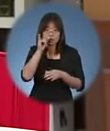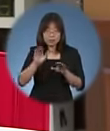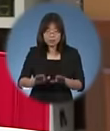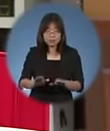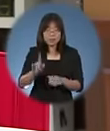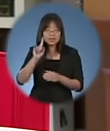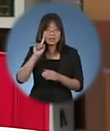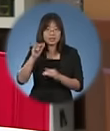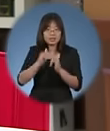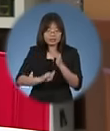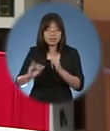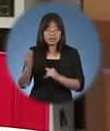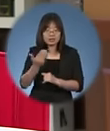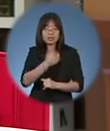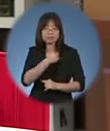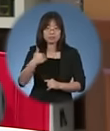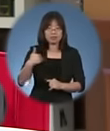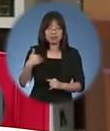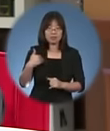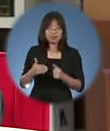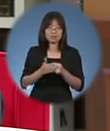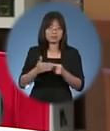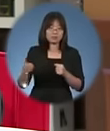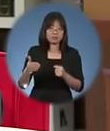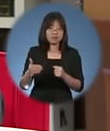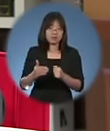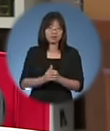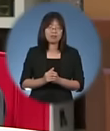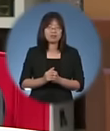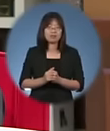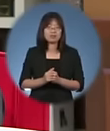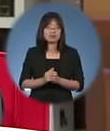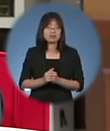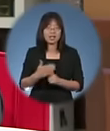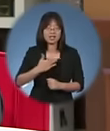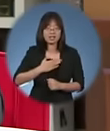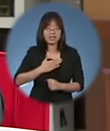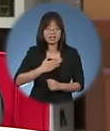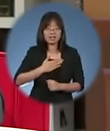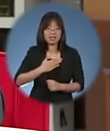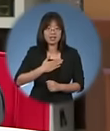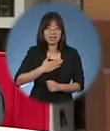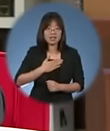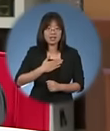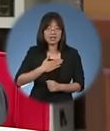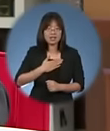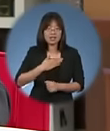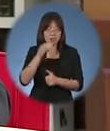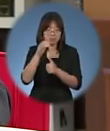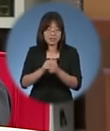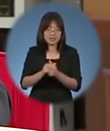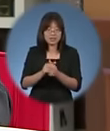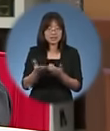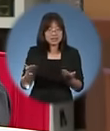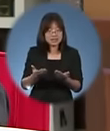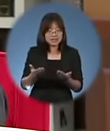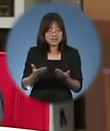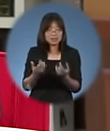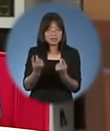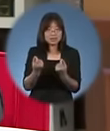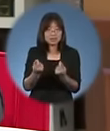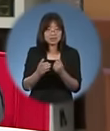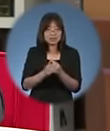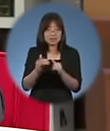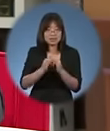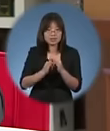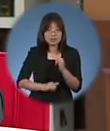바로 내일의 역사가 되는 게 아니냐. 그래서 아, 이건 내가 좀 해야 될 일은 이 부분이 아니겠느냐. 그래서